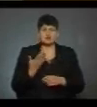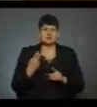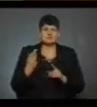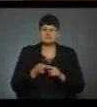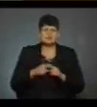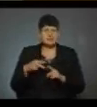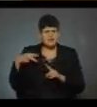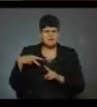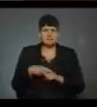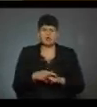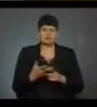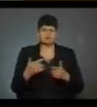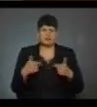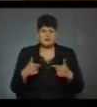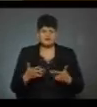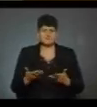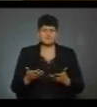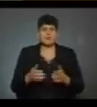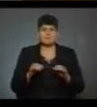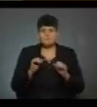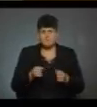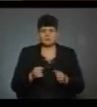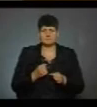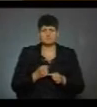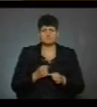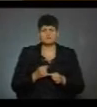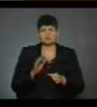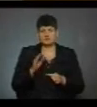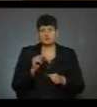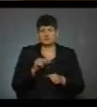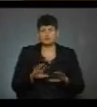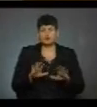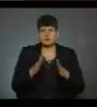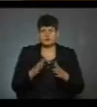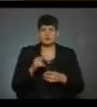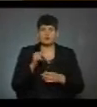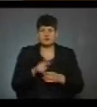навантаження під час іспиту могло спричинитися до події, що сталося. Вони